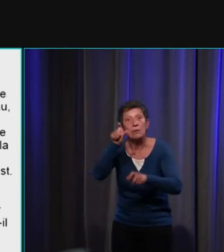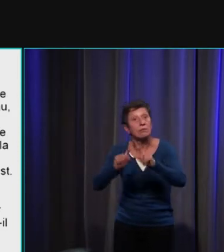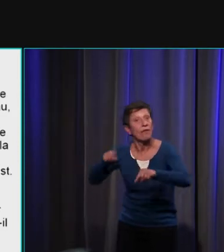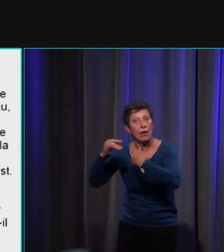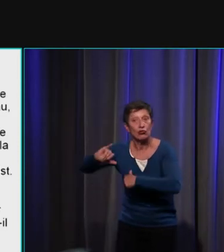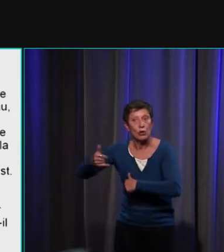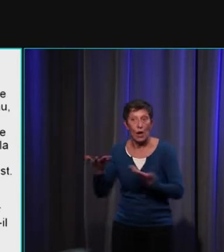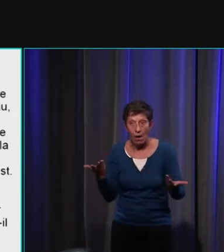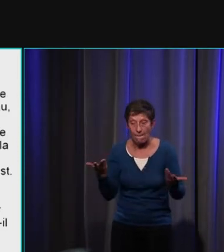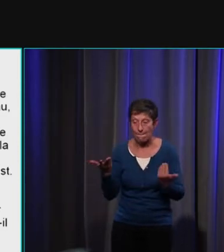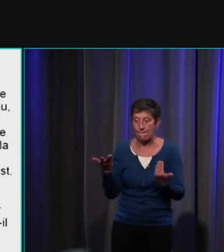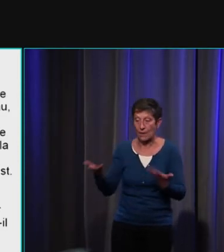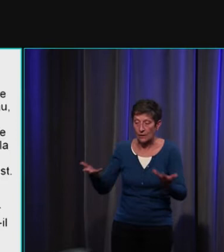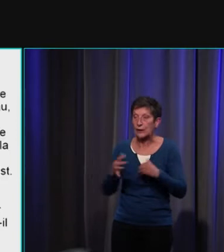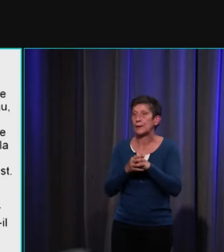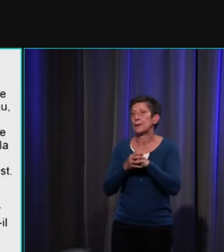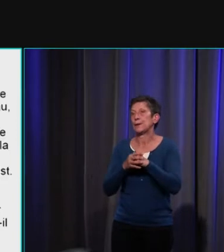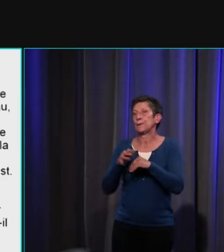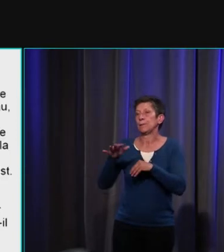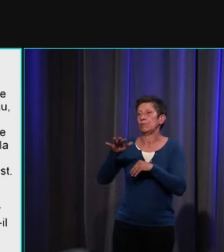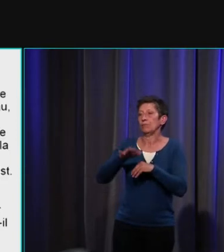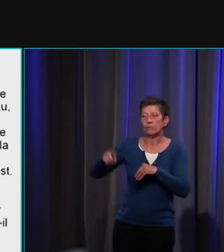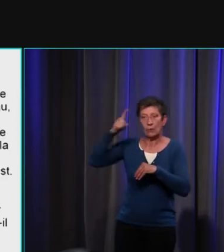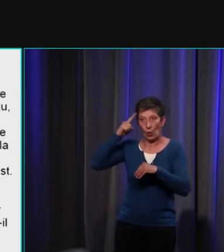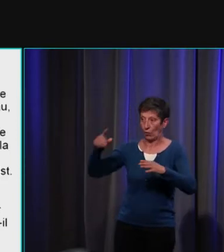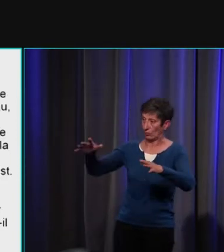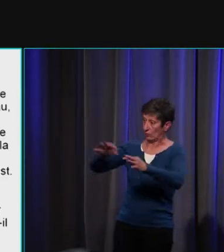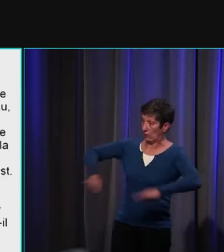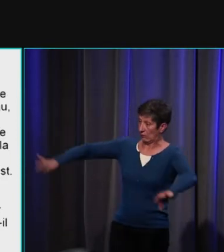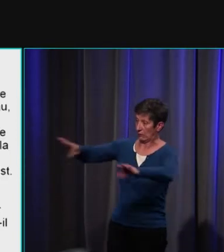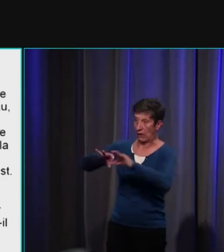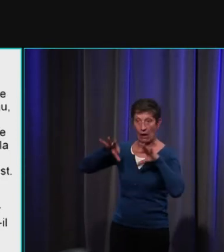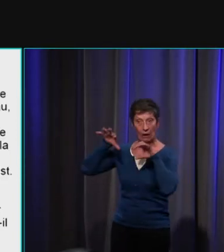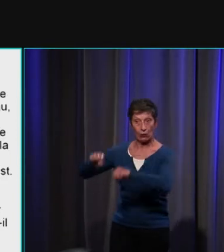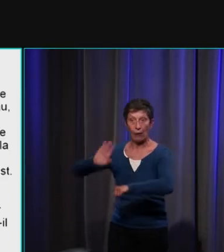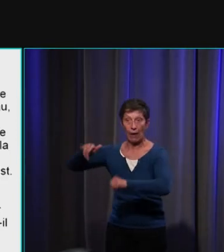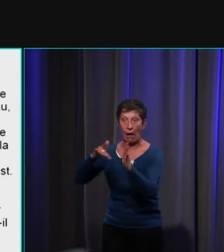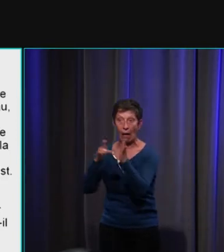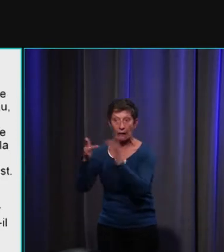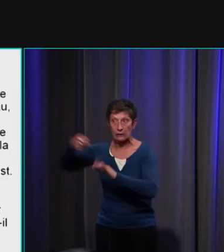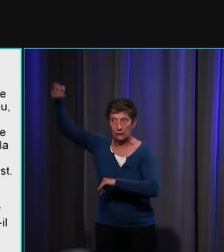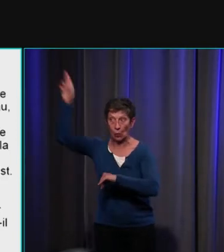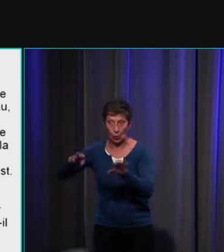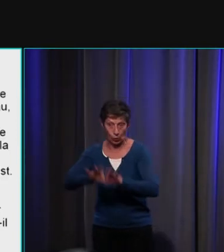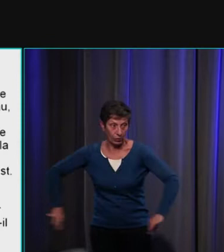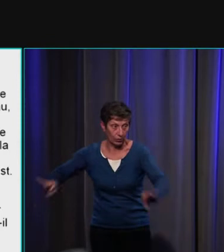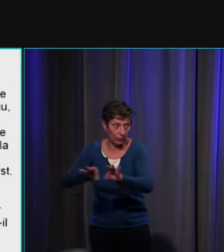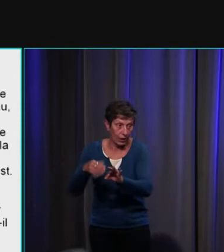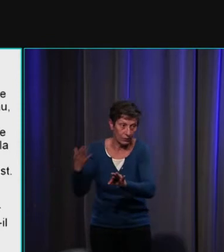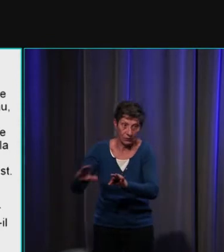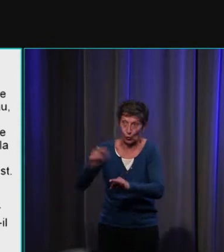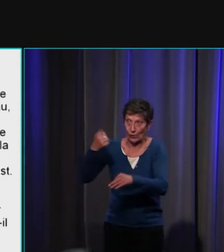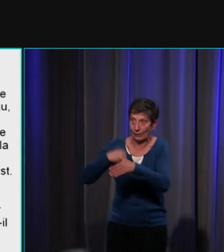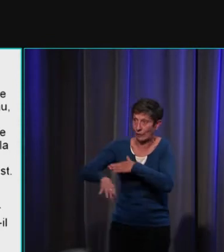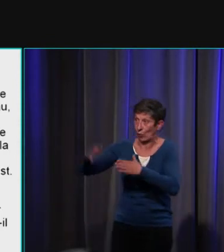que à récupérant le mont des oliviers le christ va redescendre sur terre c'est le second avènement du christ la